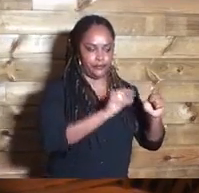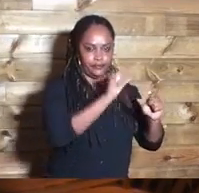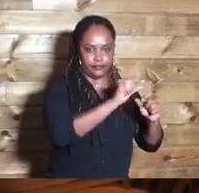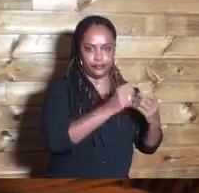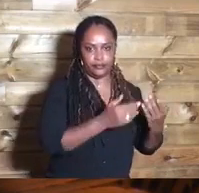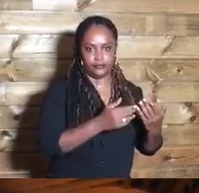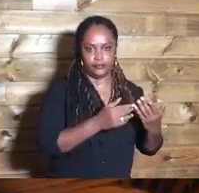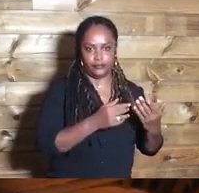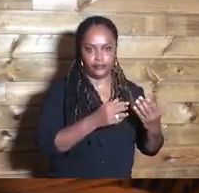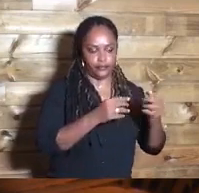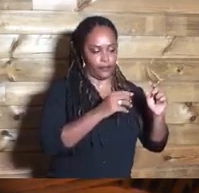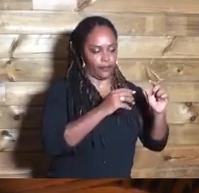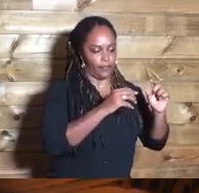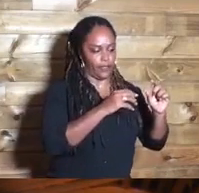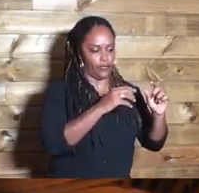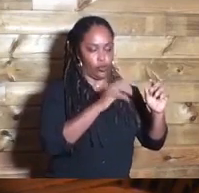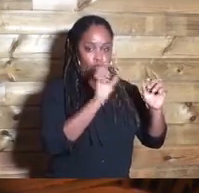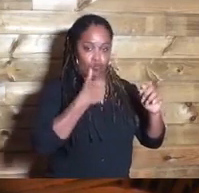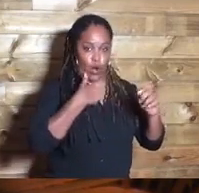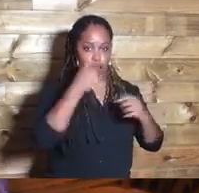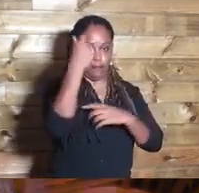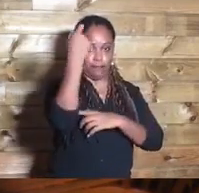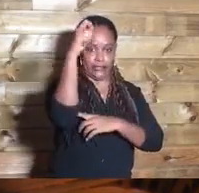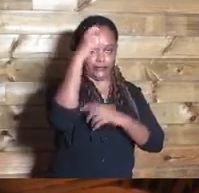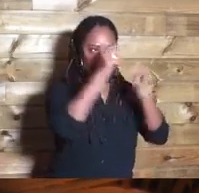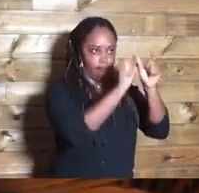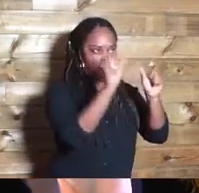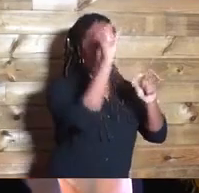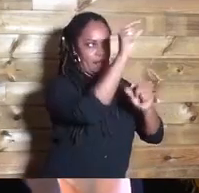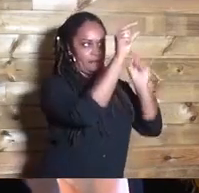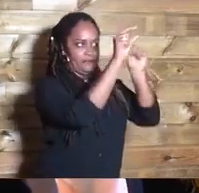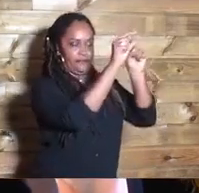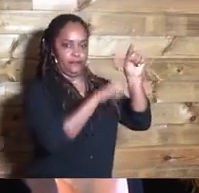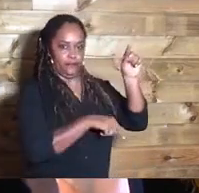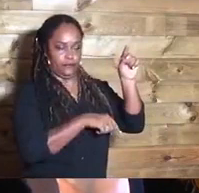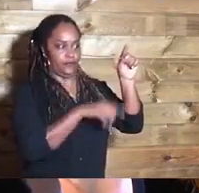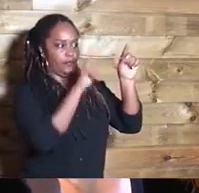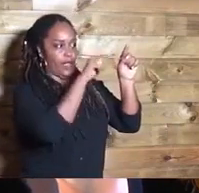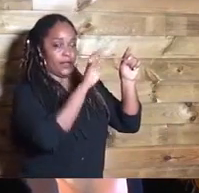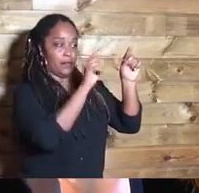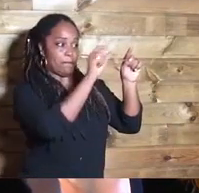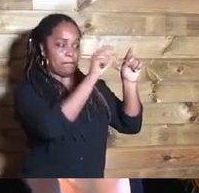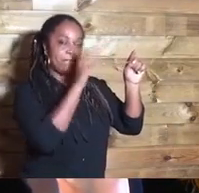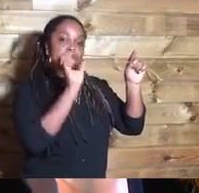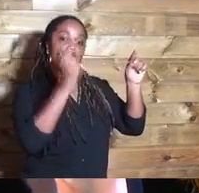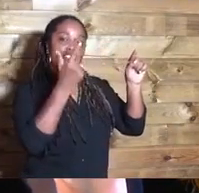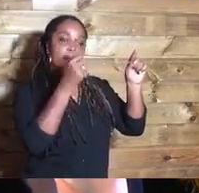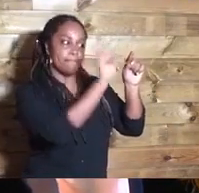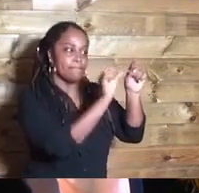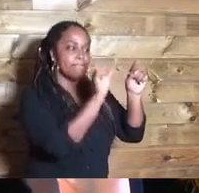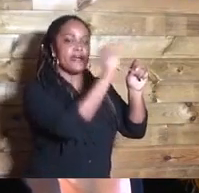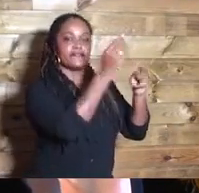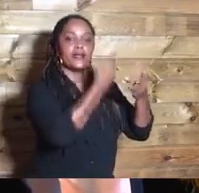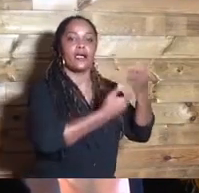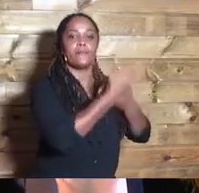monde monter, notre monde qui était après moi, en démissionné, et l'autre monde l'a monté. Et on a pensé que c'est